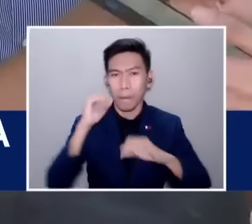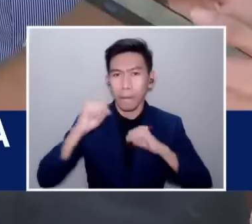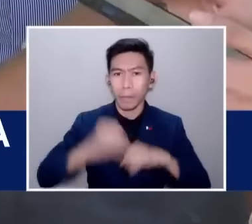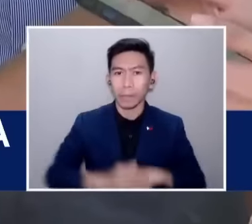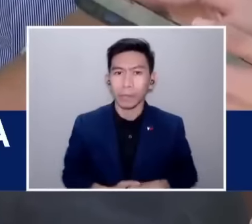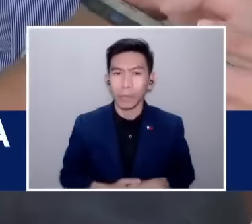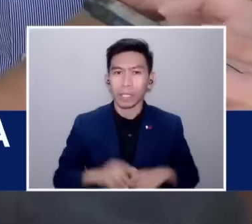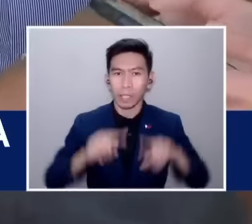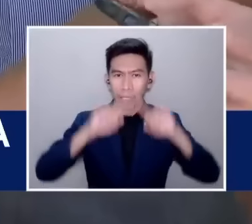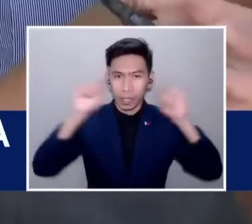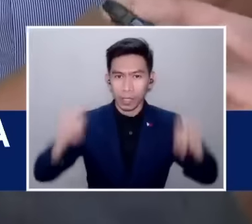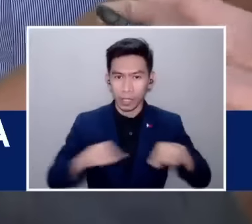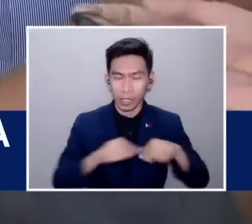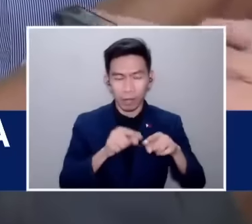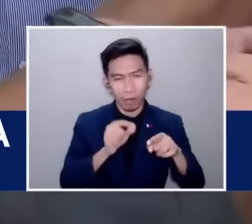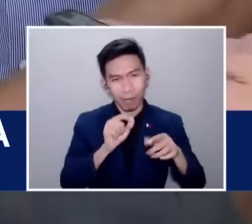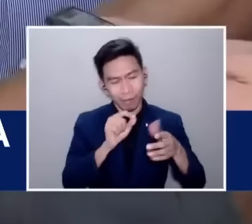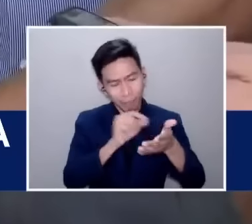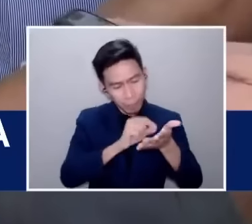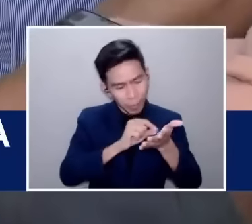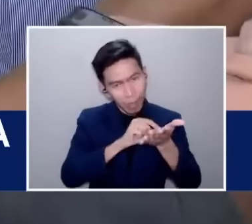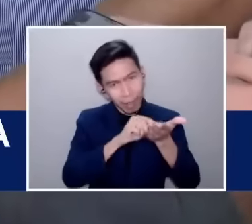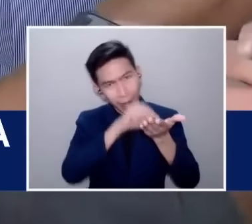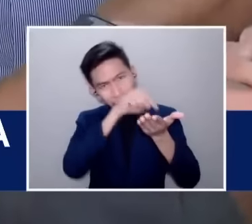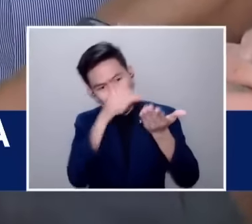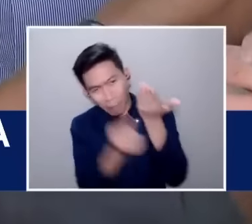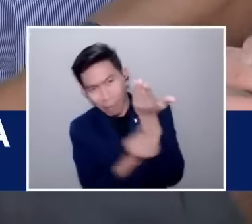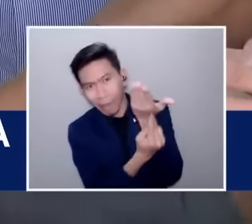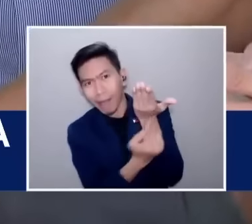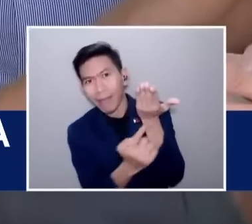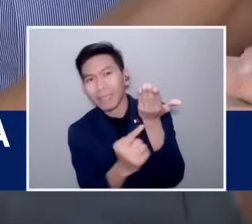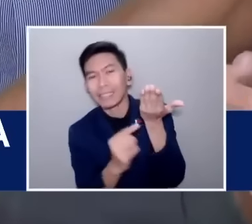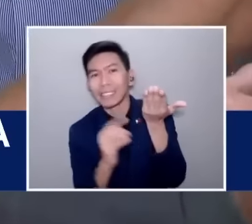Manny Pacquiao, dumiretso rin sa Duterte Youth.